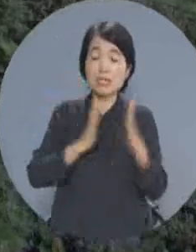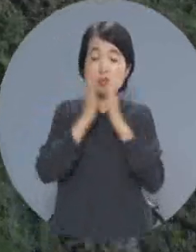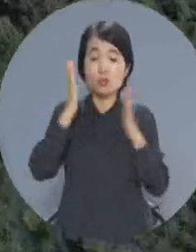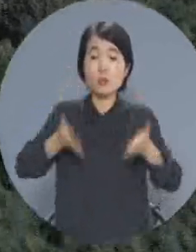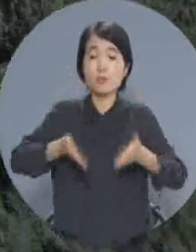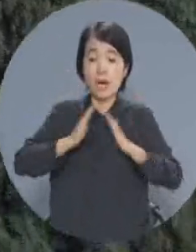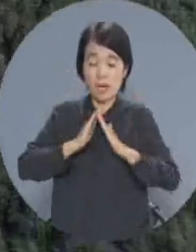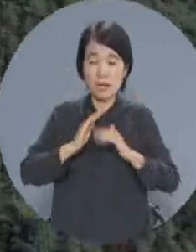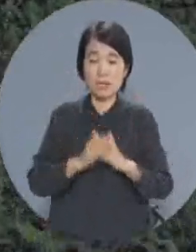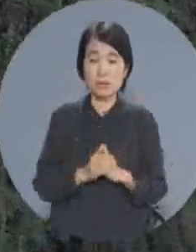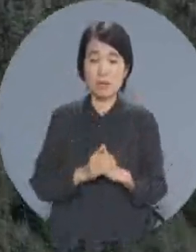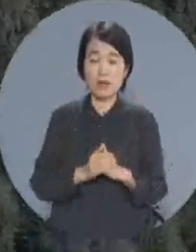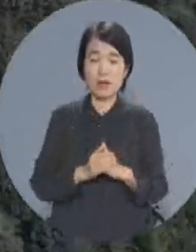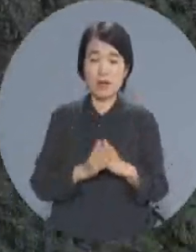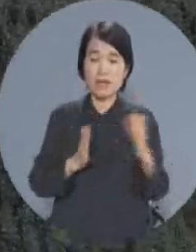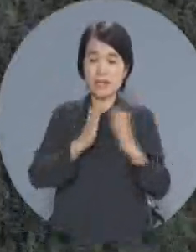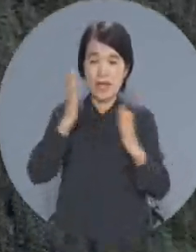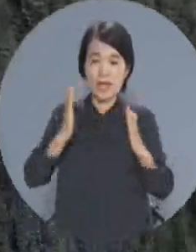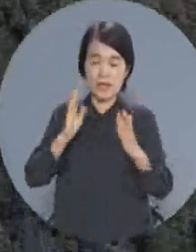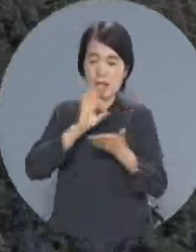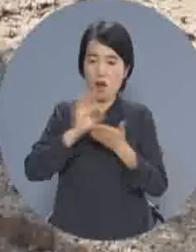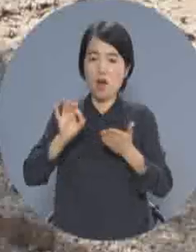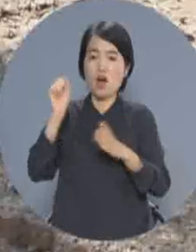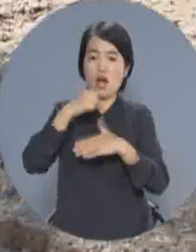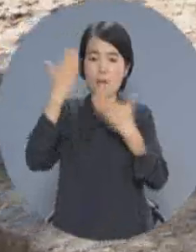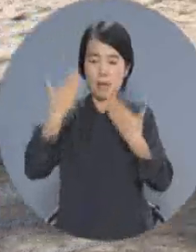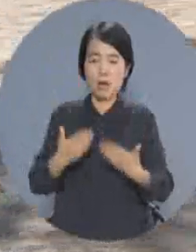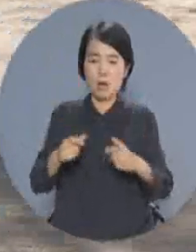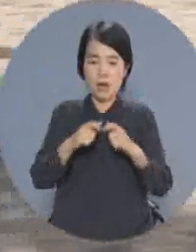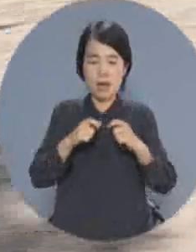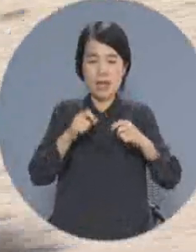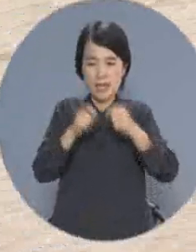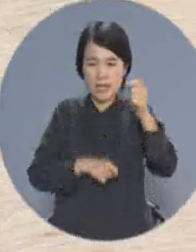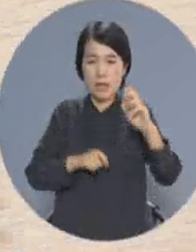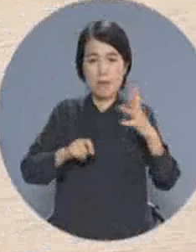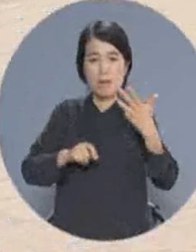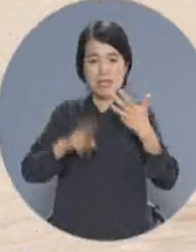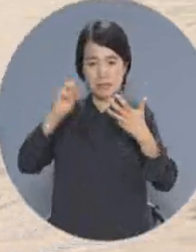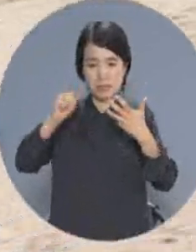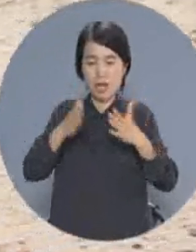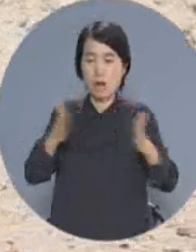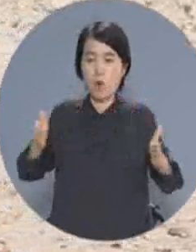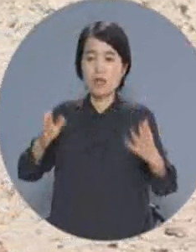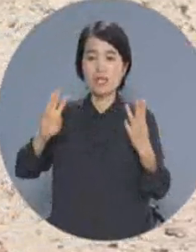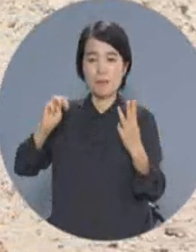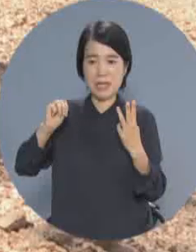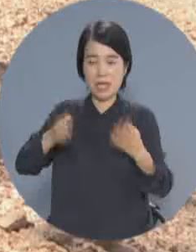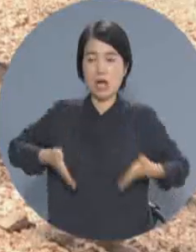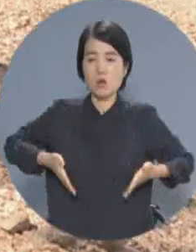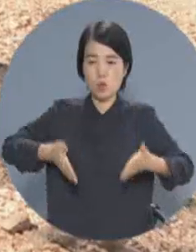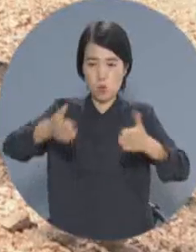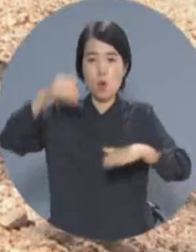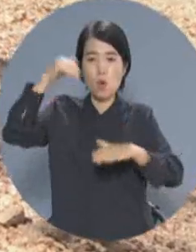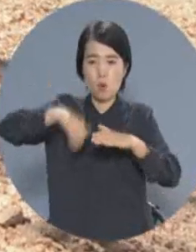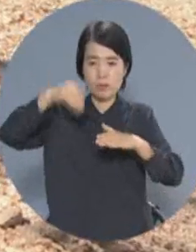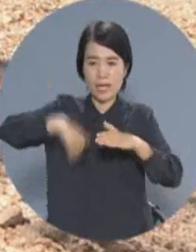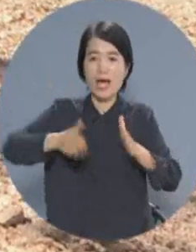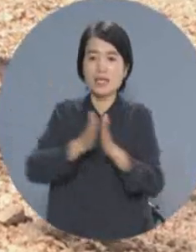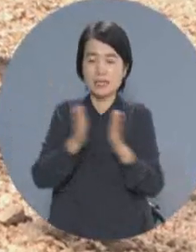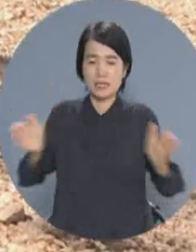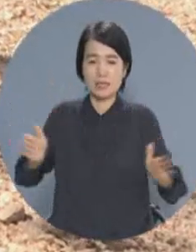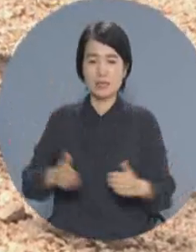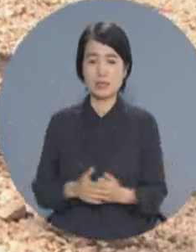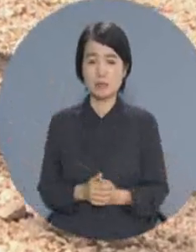조성하겠다며 산지 일시 사용 허가를 받고 길이 870m, 폭 3m의 작업로 조성공사를